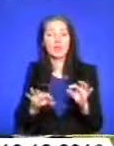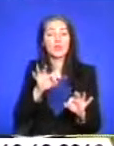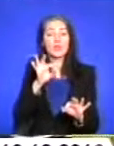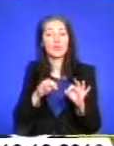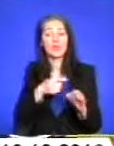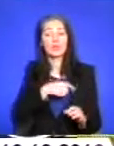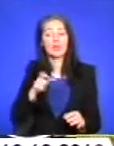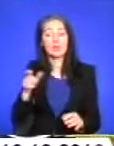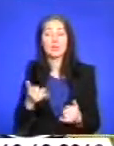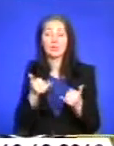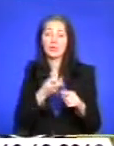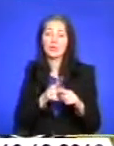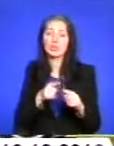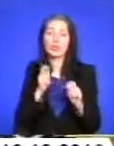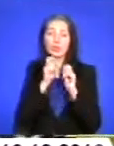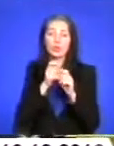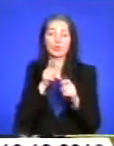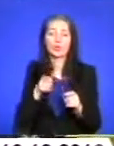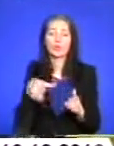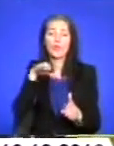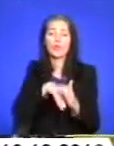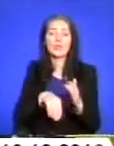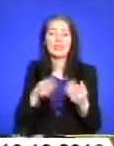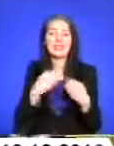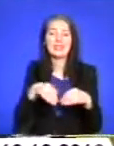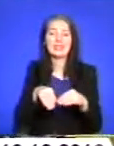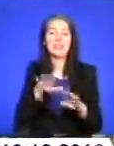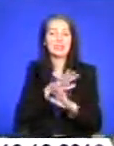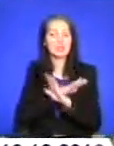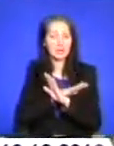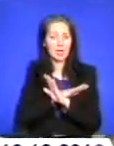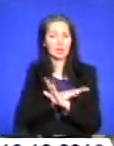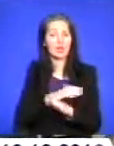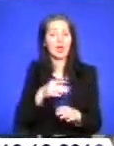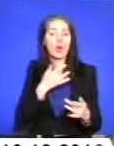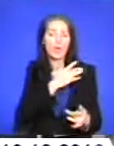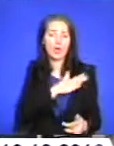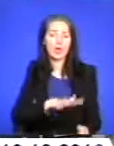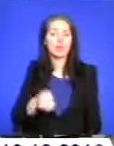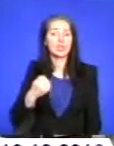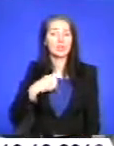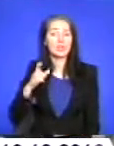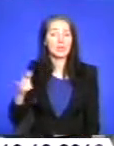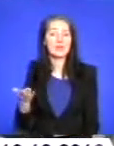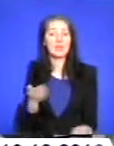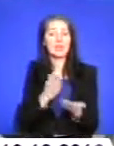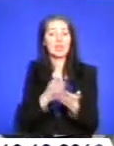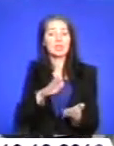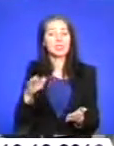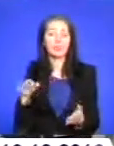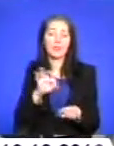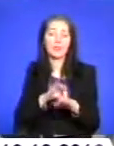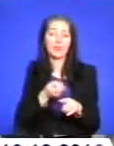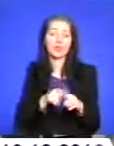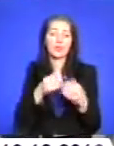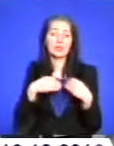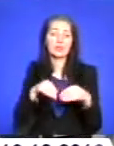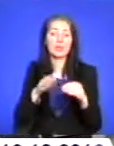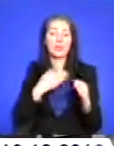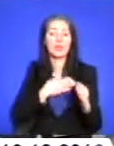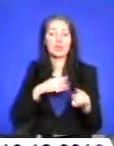хто стоїть на захисті територіальної цілісності нашої держави. Моя задача полягала у тому, щоб скоординувати, власне,